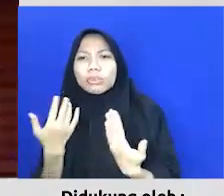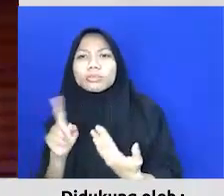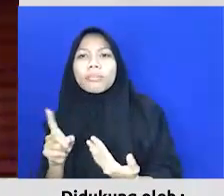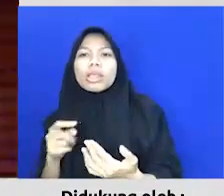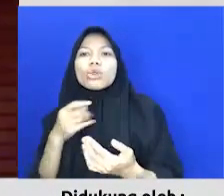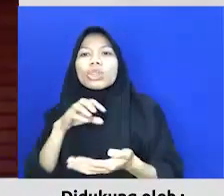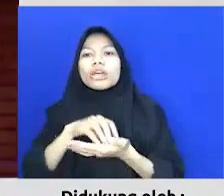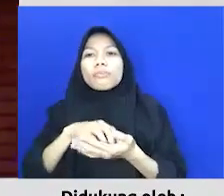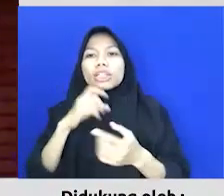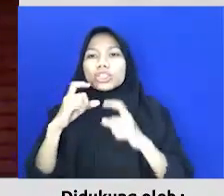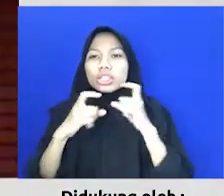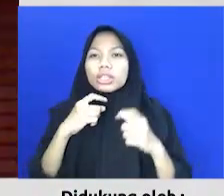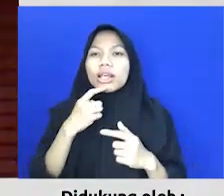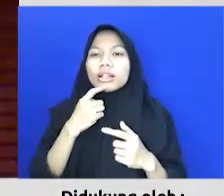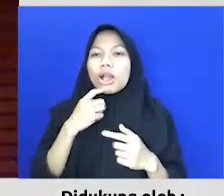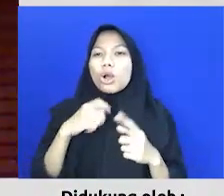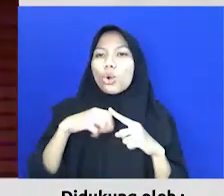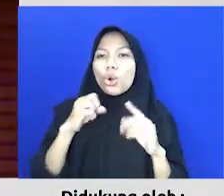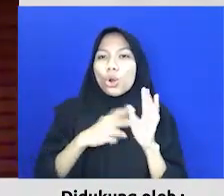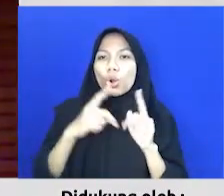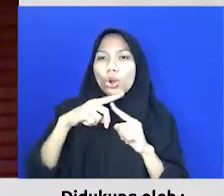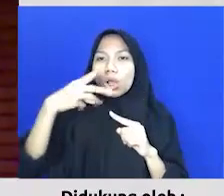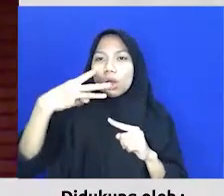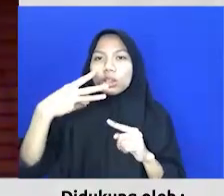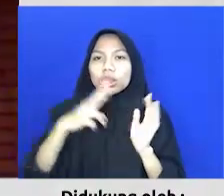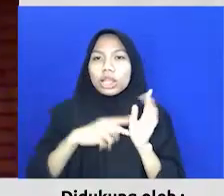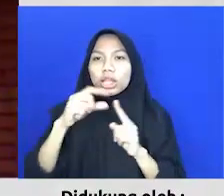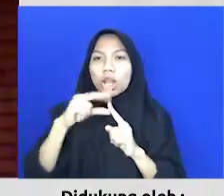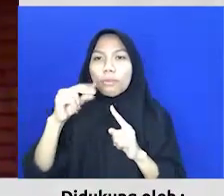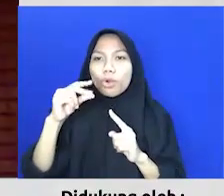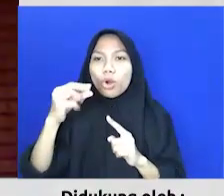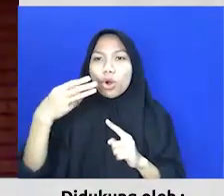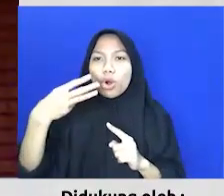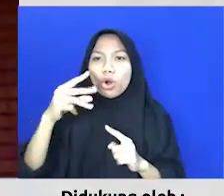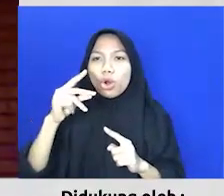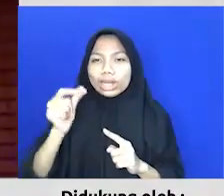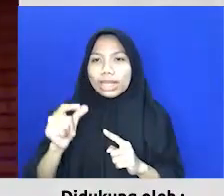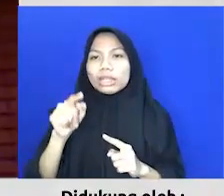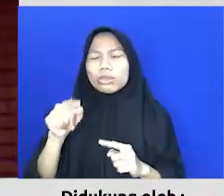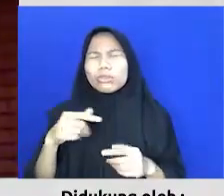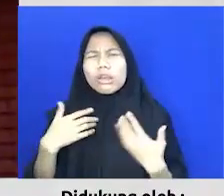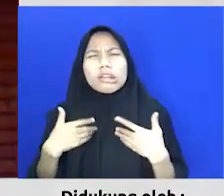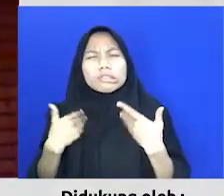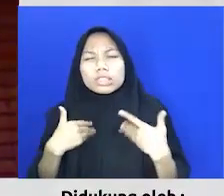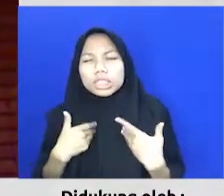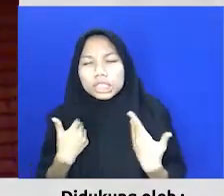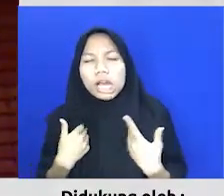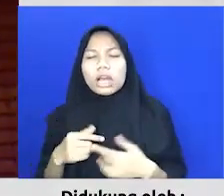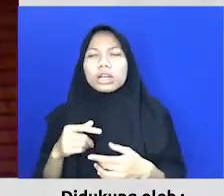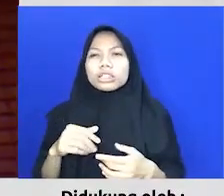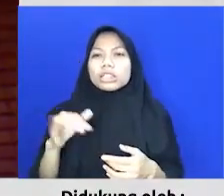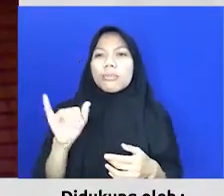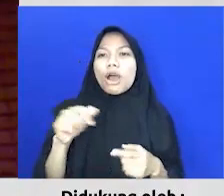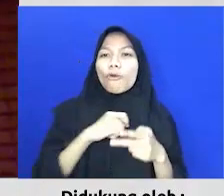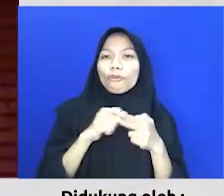Pervini untuk menggambarkan karakter yang hanya one dimension gitu. Jadi selalu multidimensional. Kalau kita lihat karakter hero-nya nggak pernah